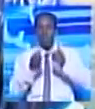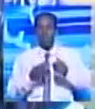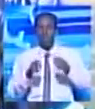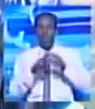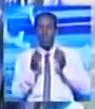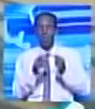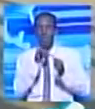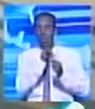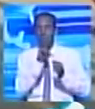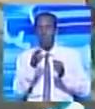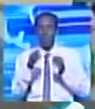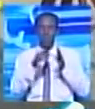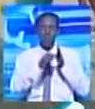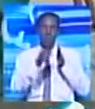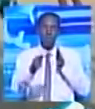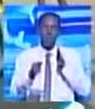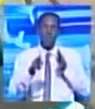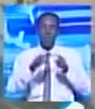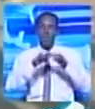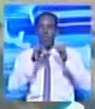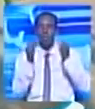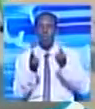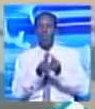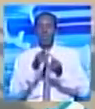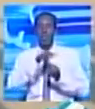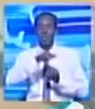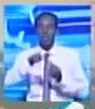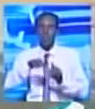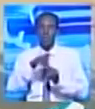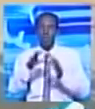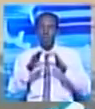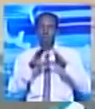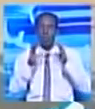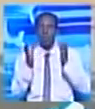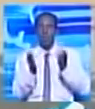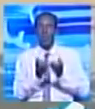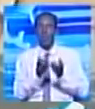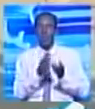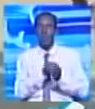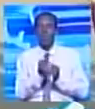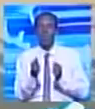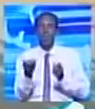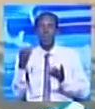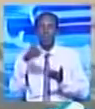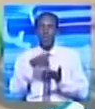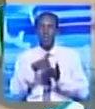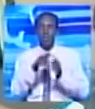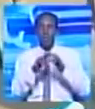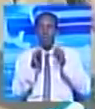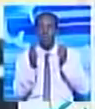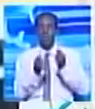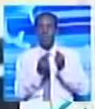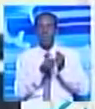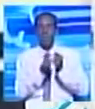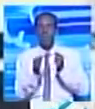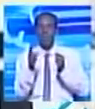à créer donc un esprit d'équipe dans les disciplines collectives. Plus généralement, les compétitions entre les différents lycées